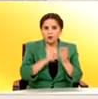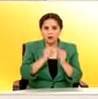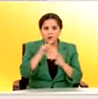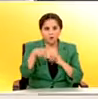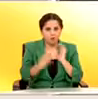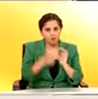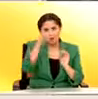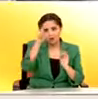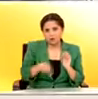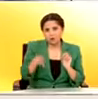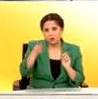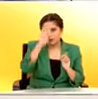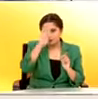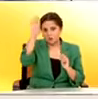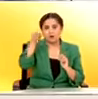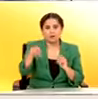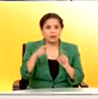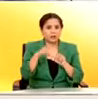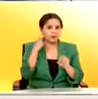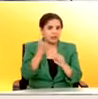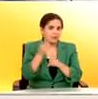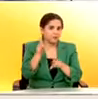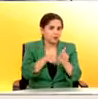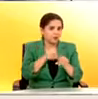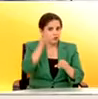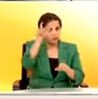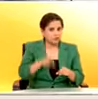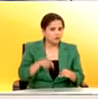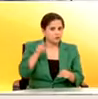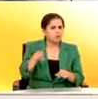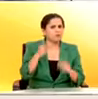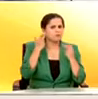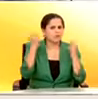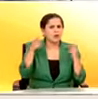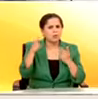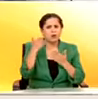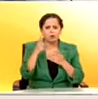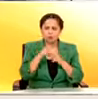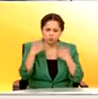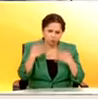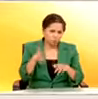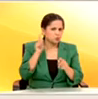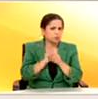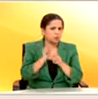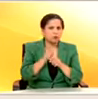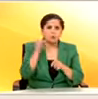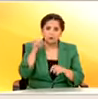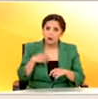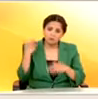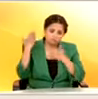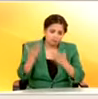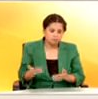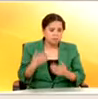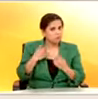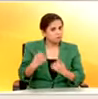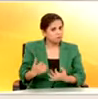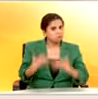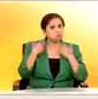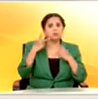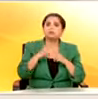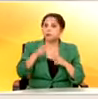साहब महाराजा दिग्विजय सिंह जी ने जो महान कार्य किया वो आज भी हमें प्रेरणा देता